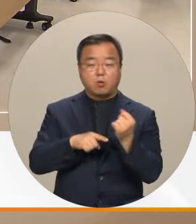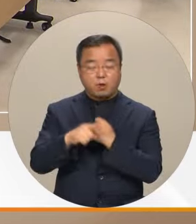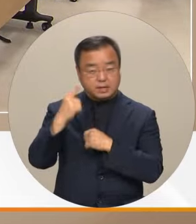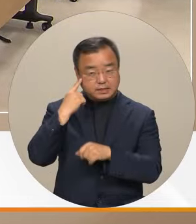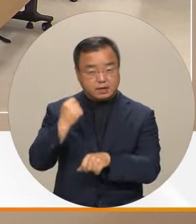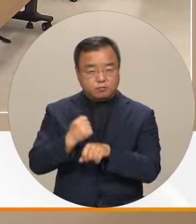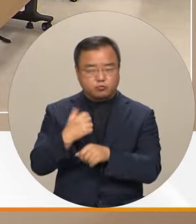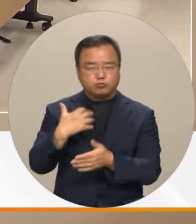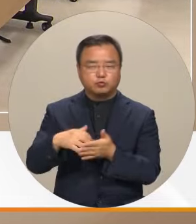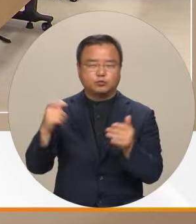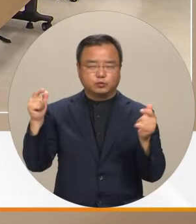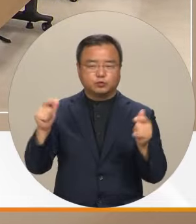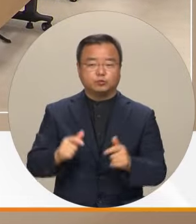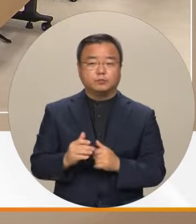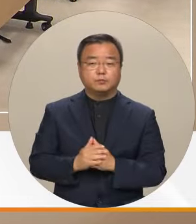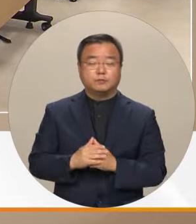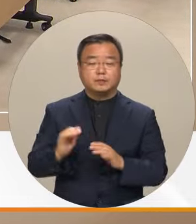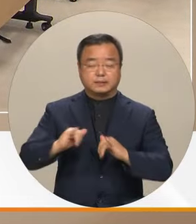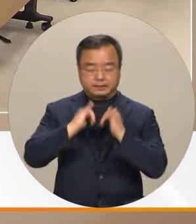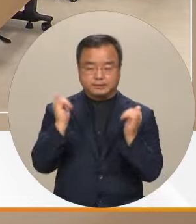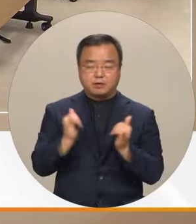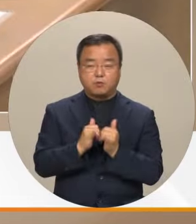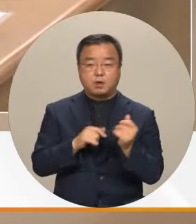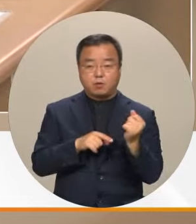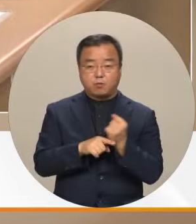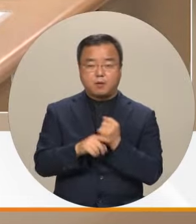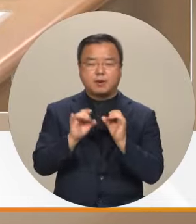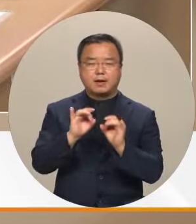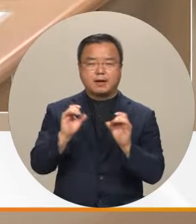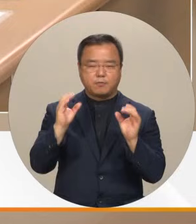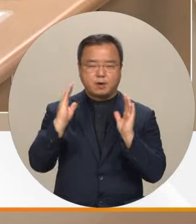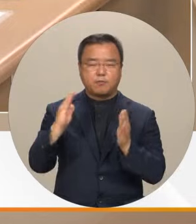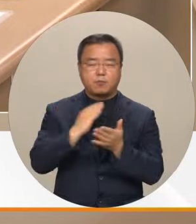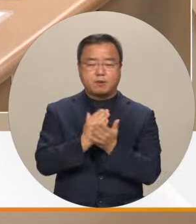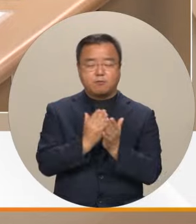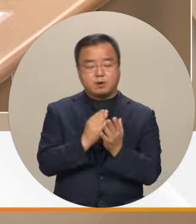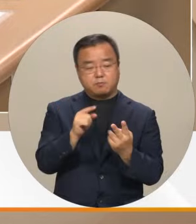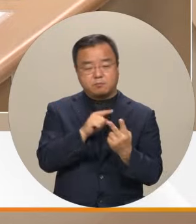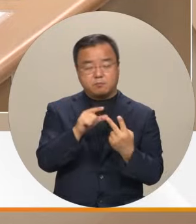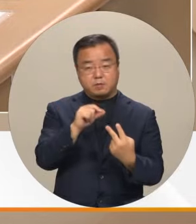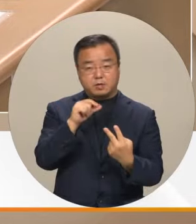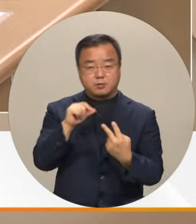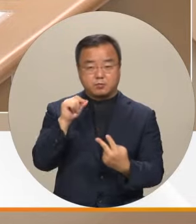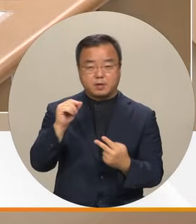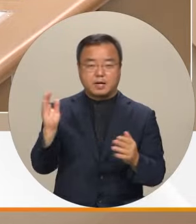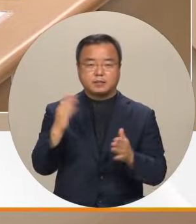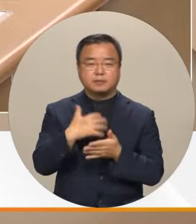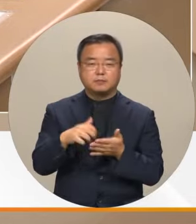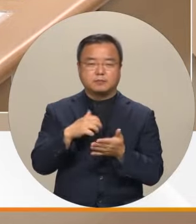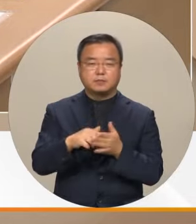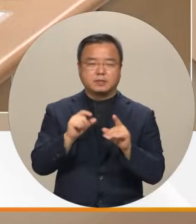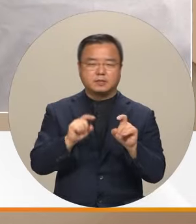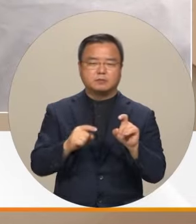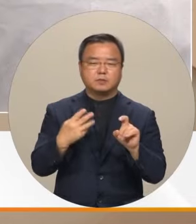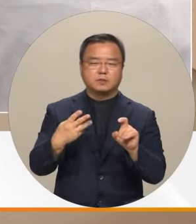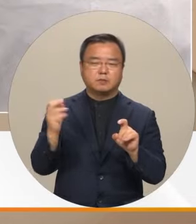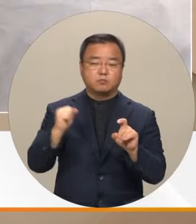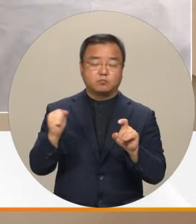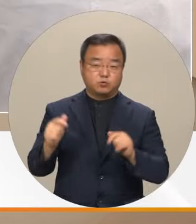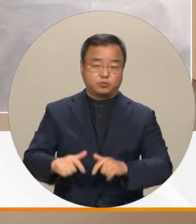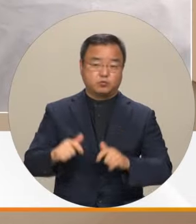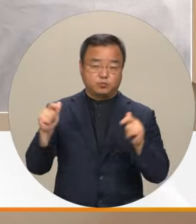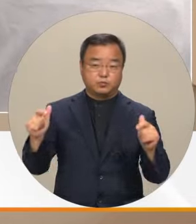많이 줄었습니다 특히 사회와 과학을 한 과목씩 선택한 학생들의 비율이 10.3% 많이 늘었다는 점이 좀